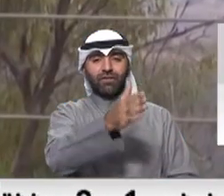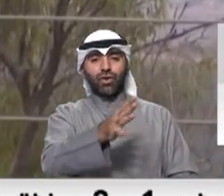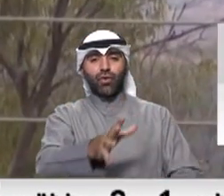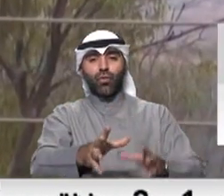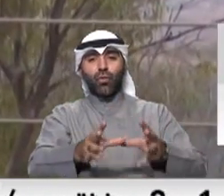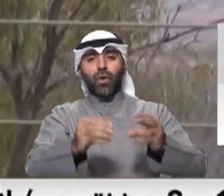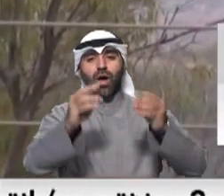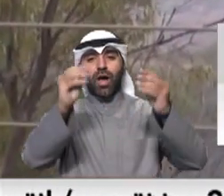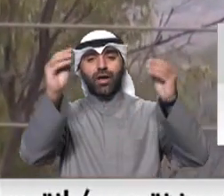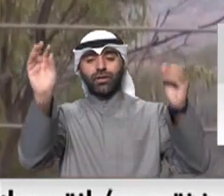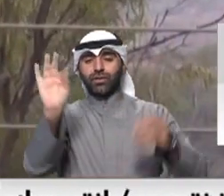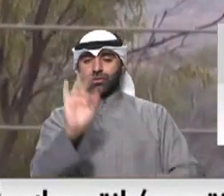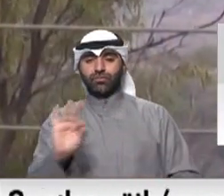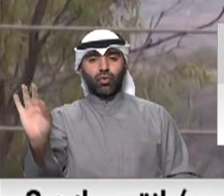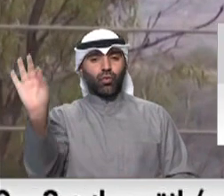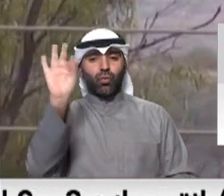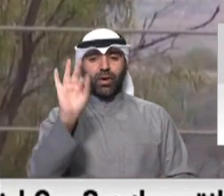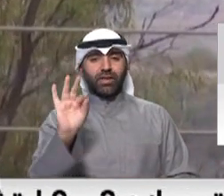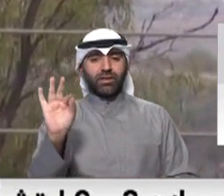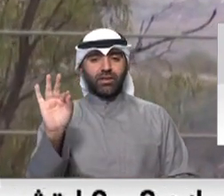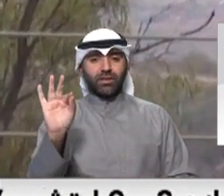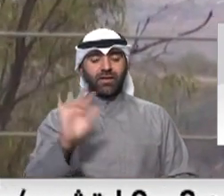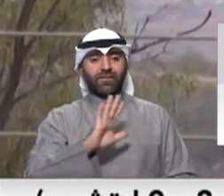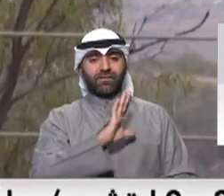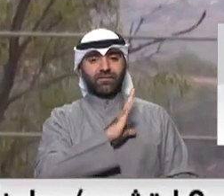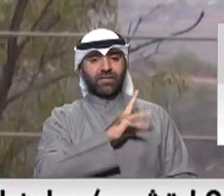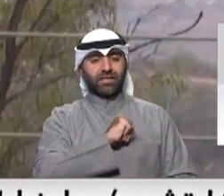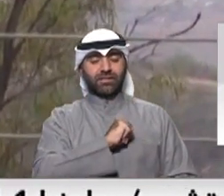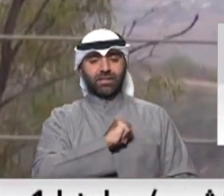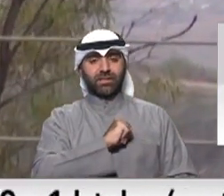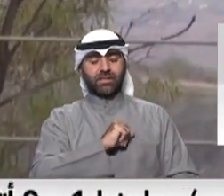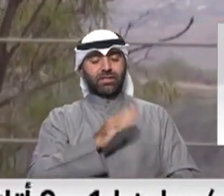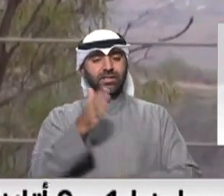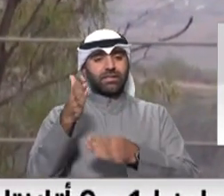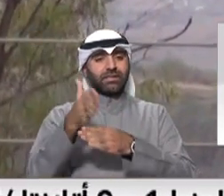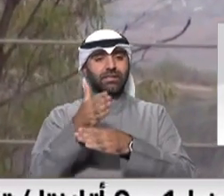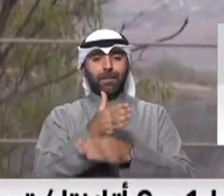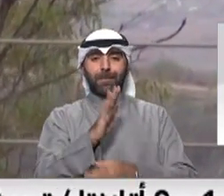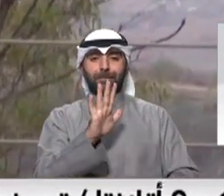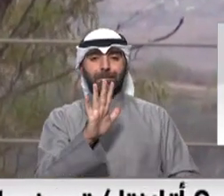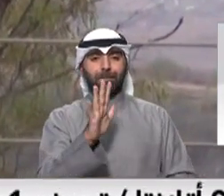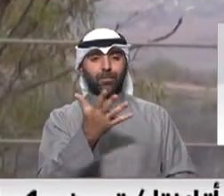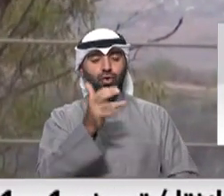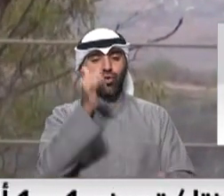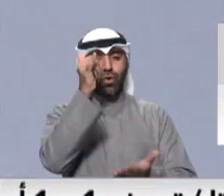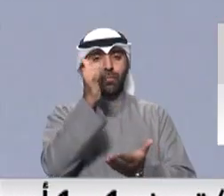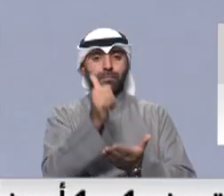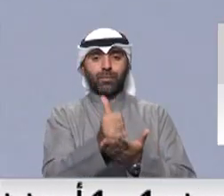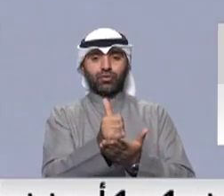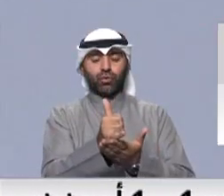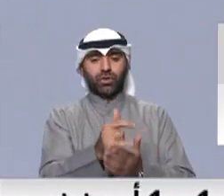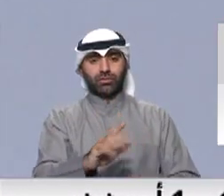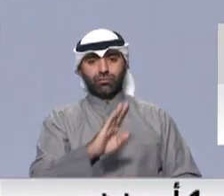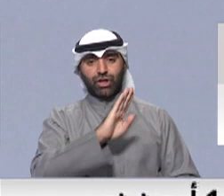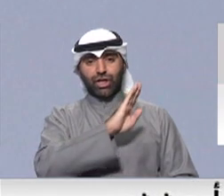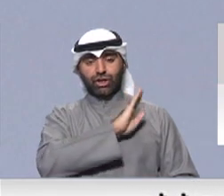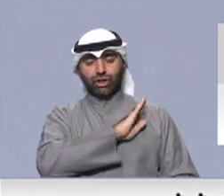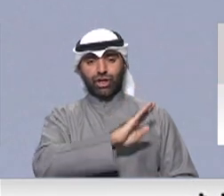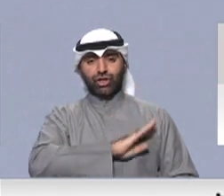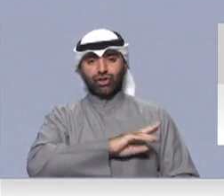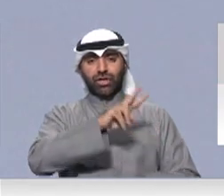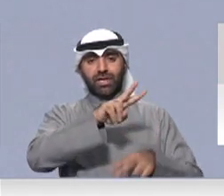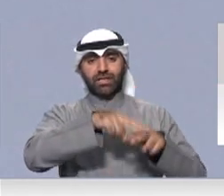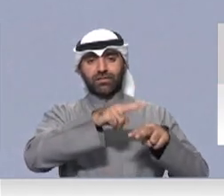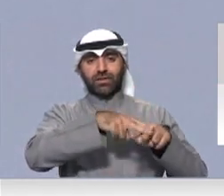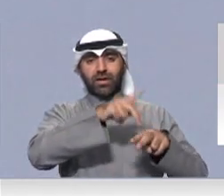غزه لليوم ال9 على التوالي حيث استهدفت بطائراتها وقذائف مدفعيتها منازل